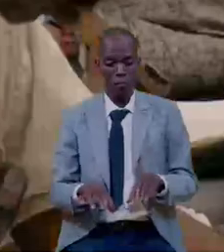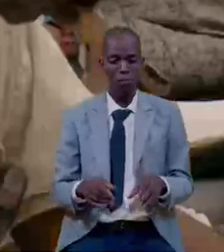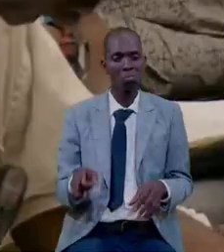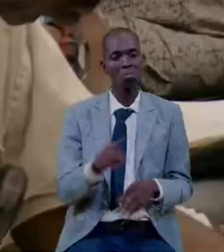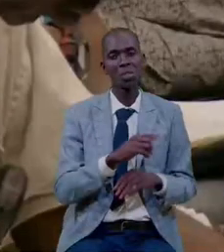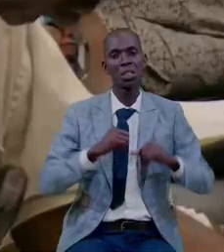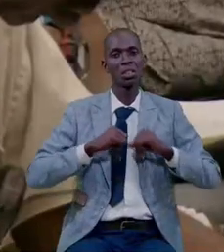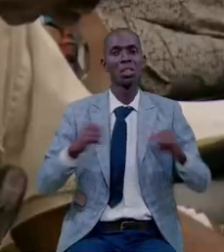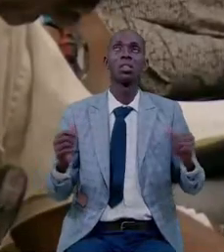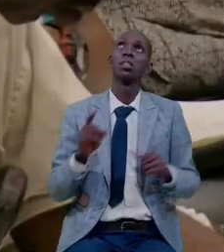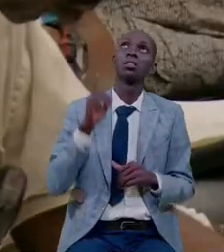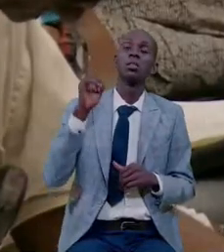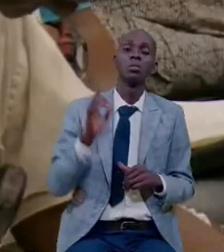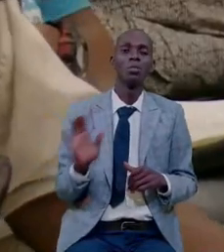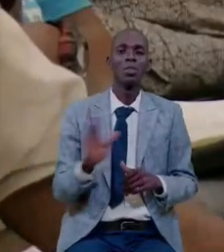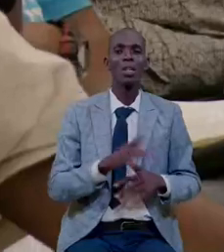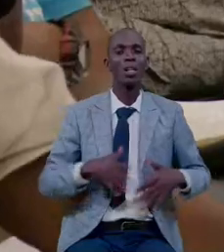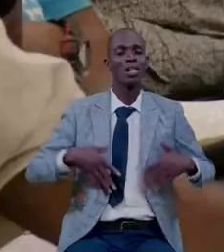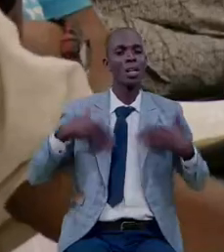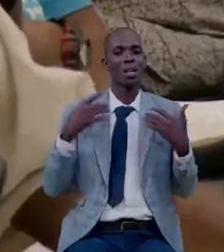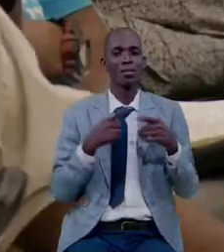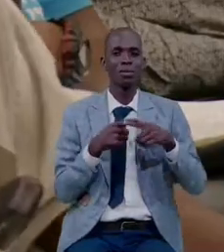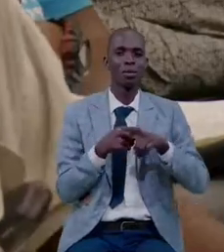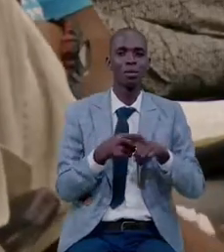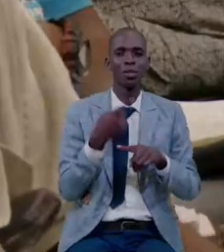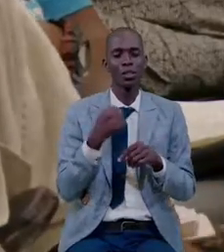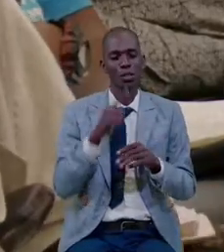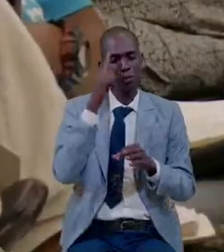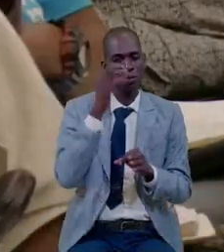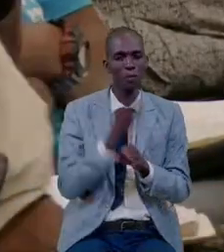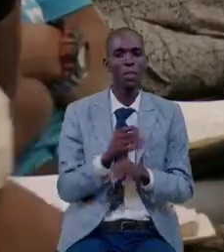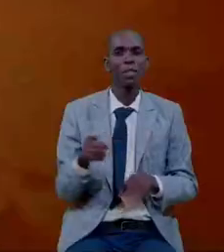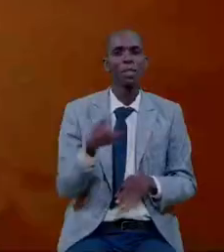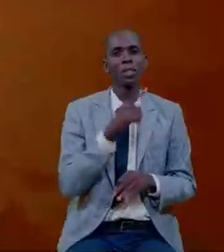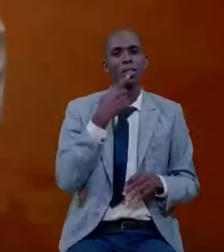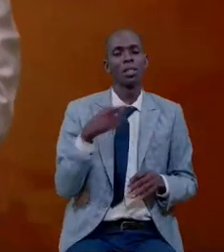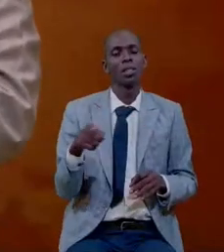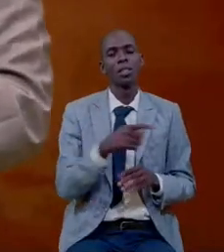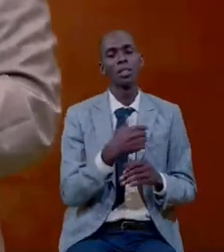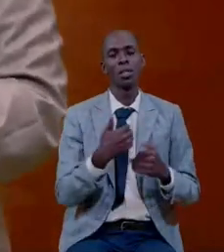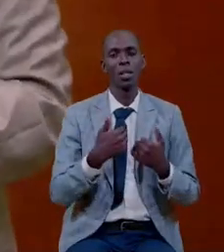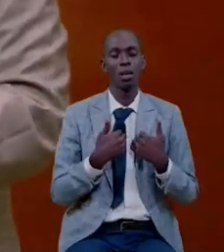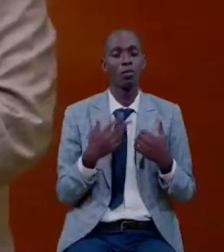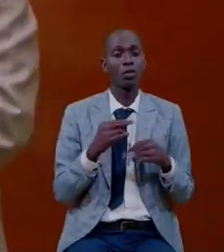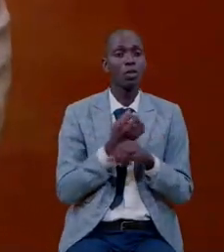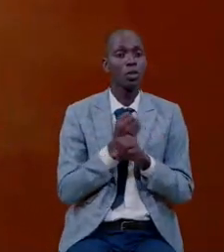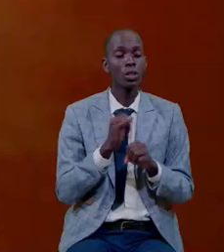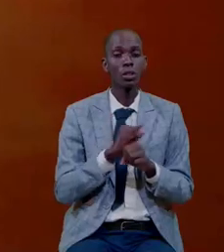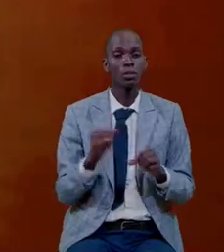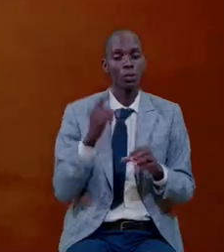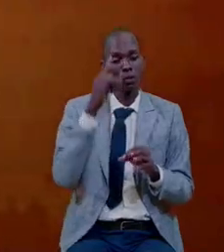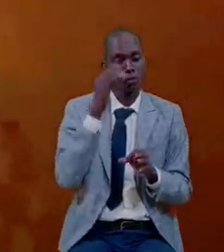leurs œuvres. La vie contredit la foi qu'ils professent. Pas de foi salvatrice sans de